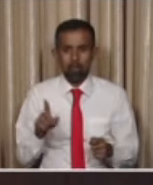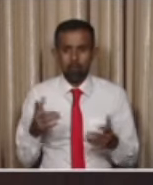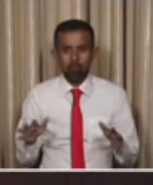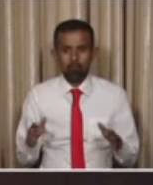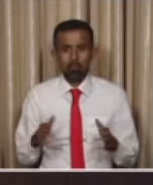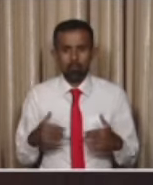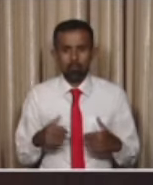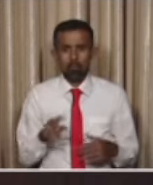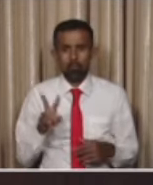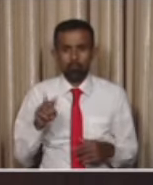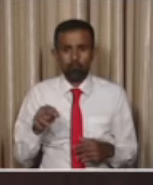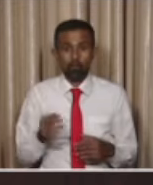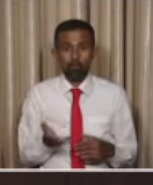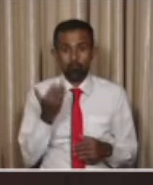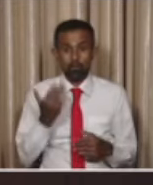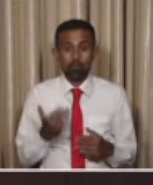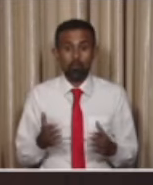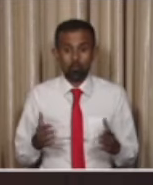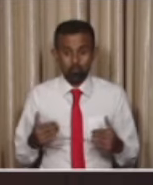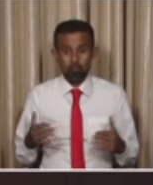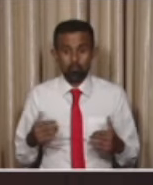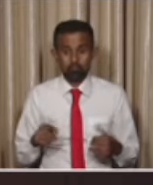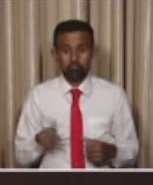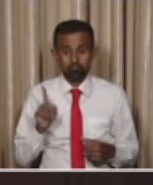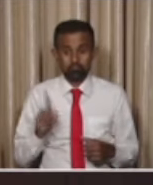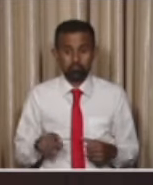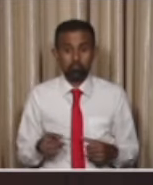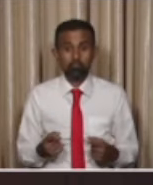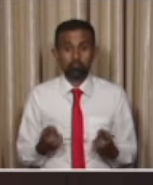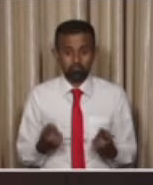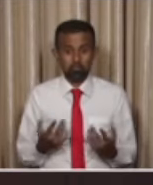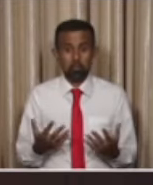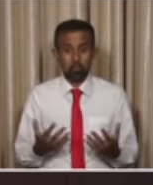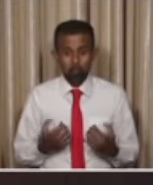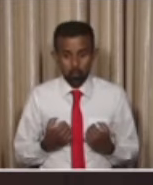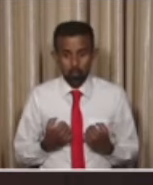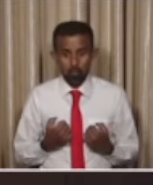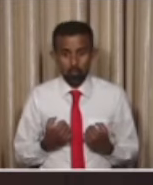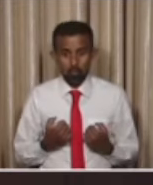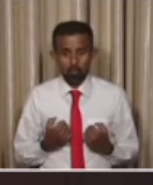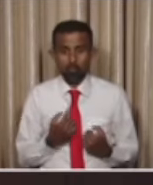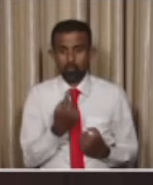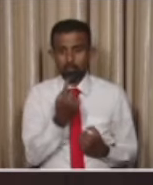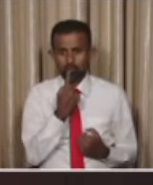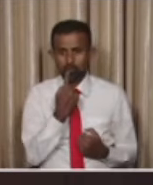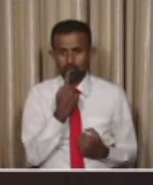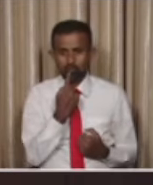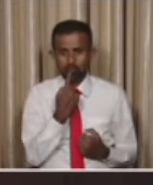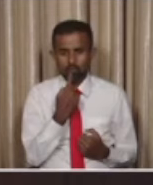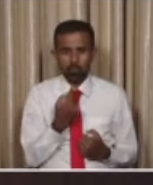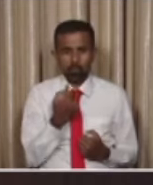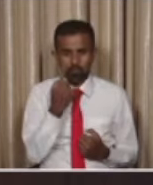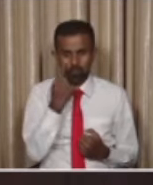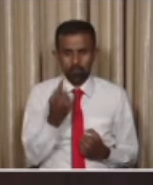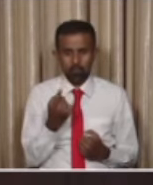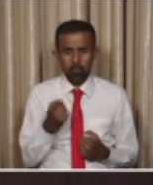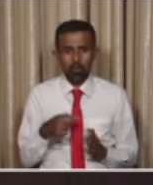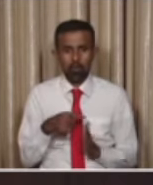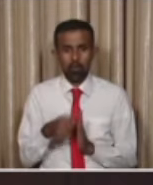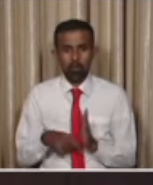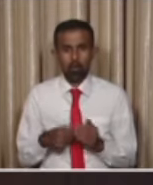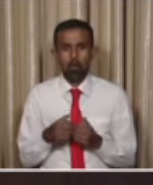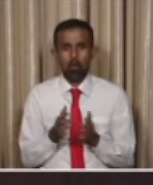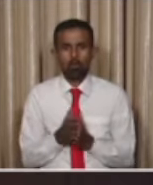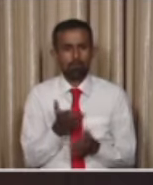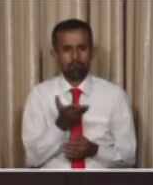Tawat 20kata wedi pramanayak etumata sammata karagenime awashyathawaya umunawa thiyenawa kiyala kiyena. Api etakota api dakinawa me rate oona